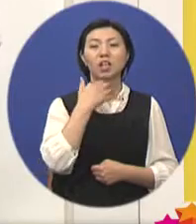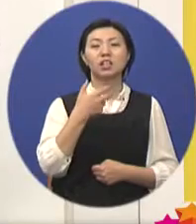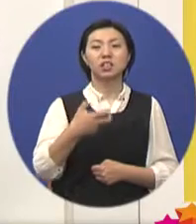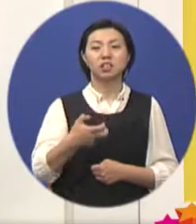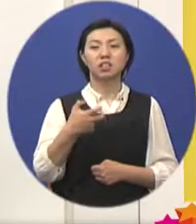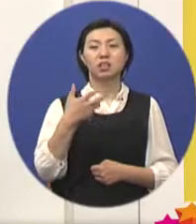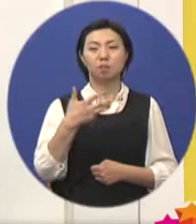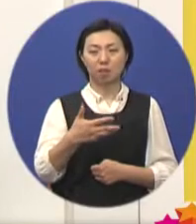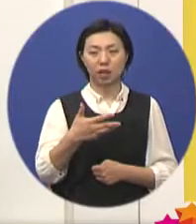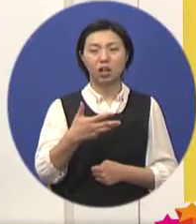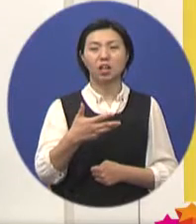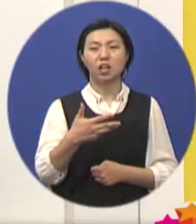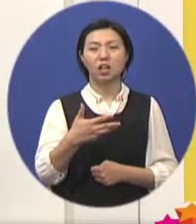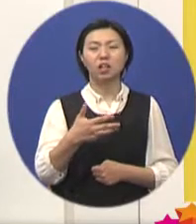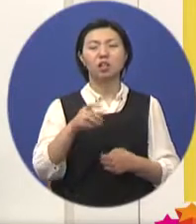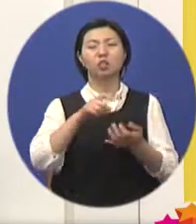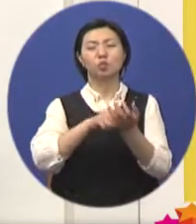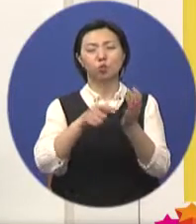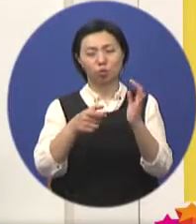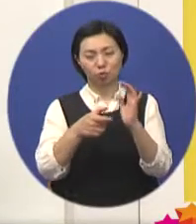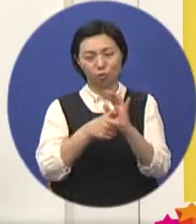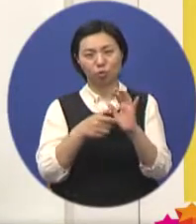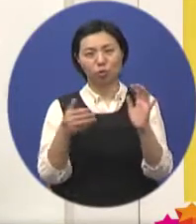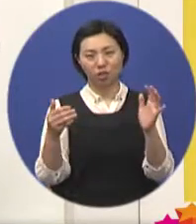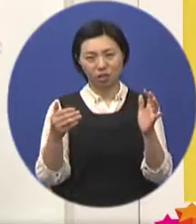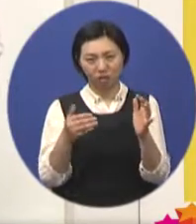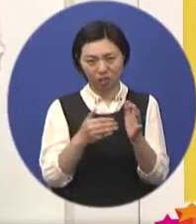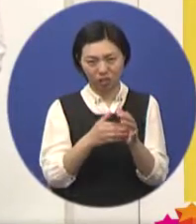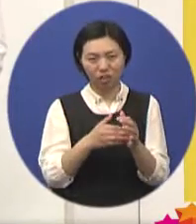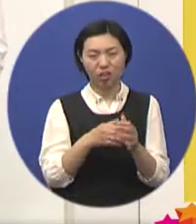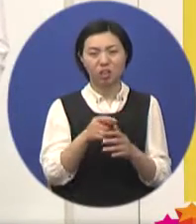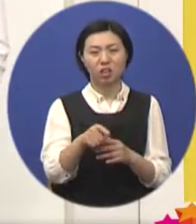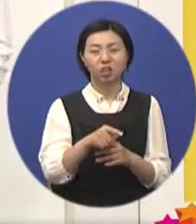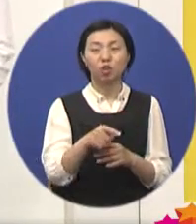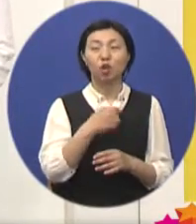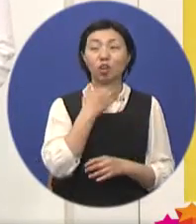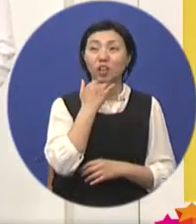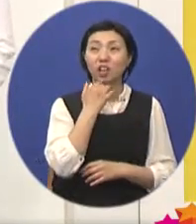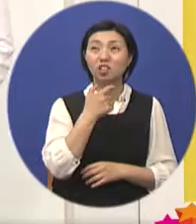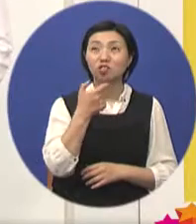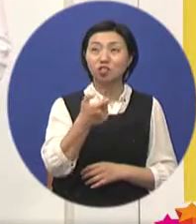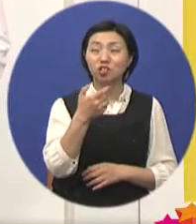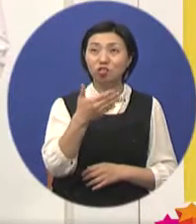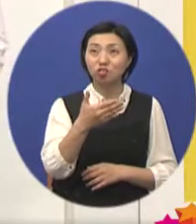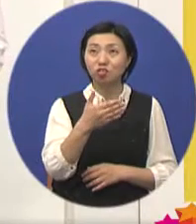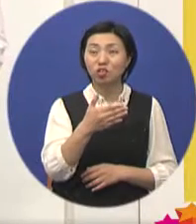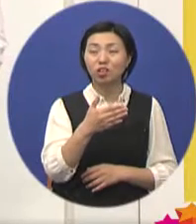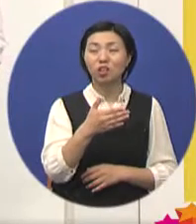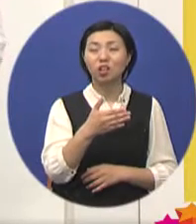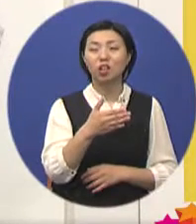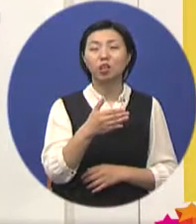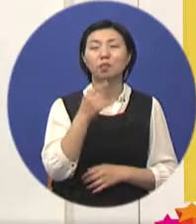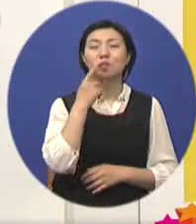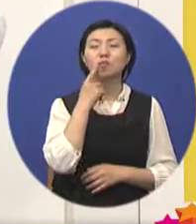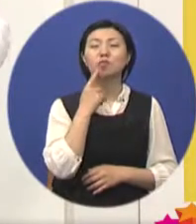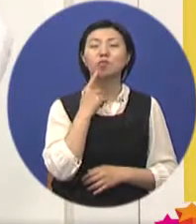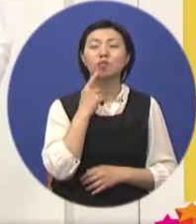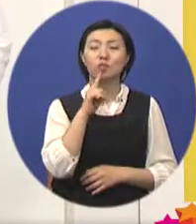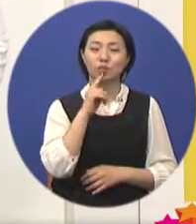78세 네. 그 정도 돼야. 그런 분들이 69세 그러면 60몇 인생이라고 얘기하지요. 부러워하지.